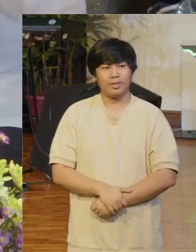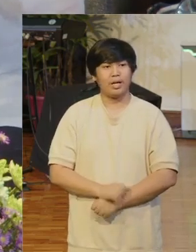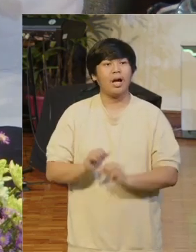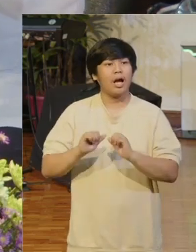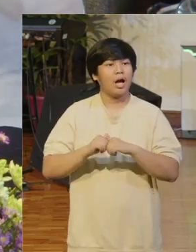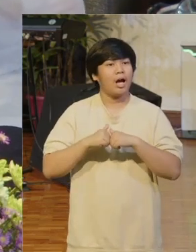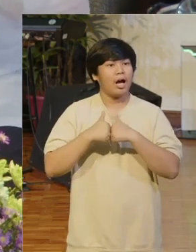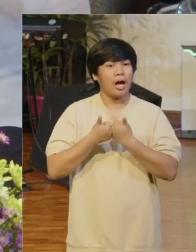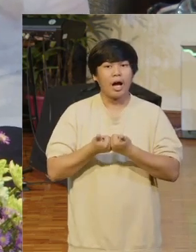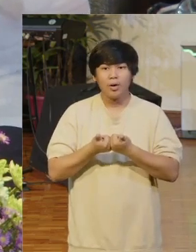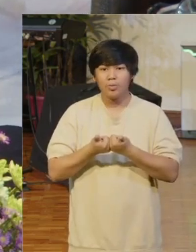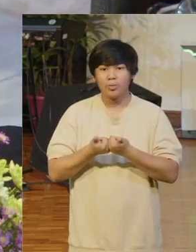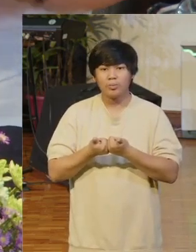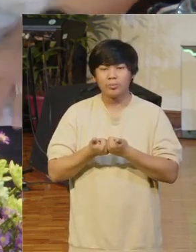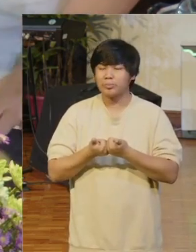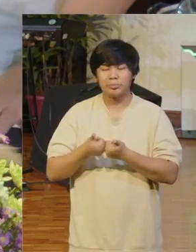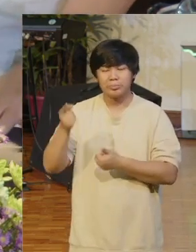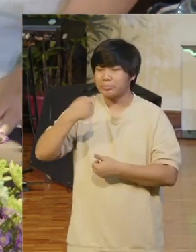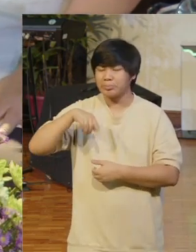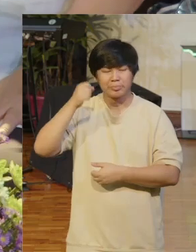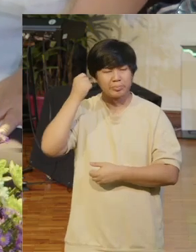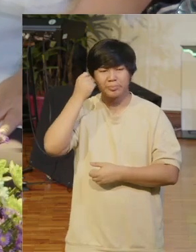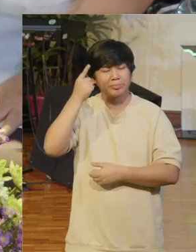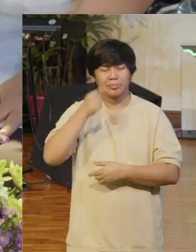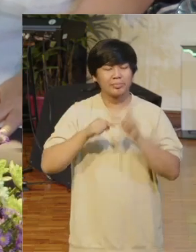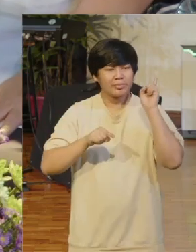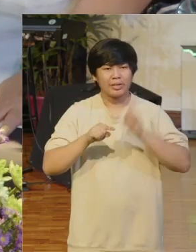Paano nangyayari yon? Hindi ko po alam.